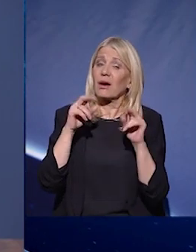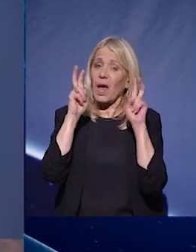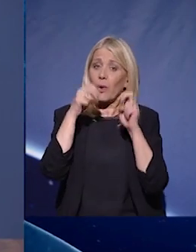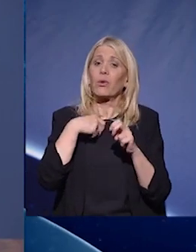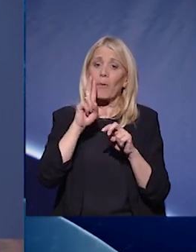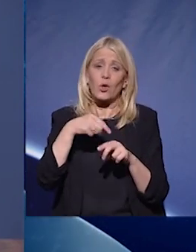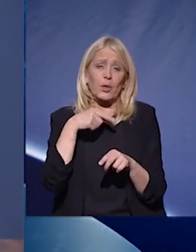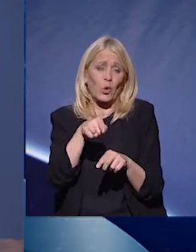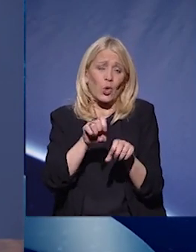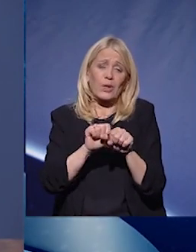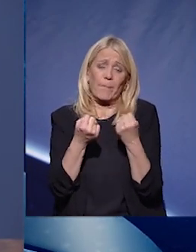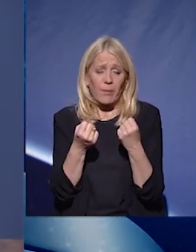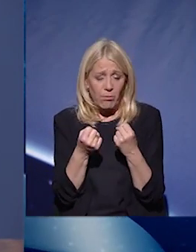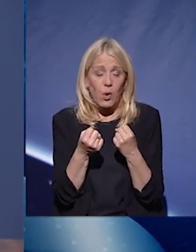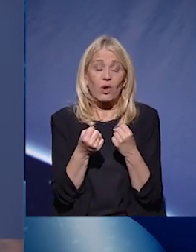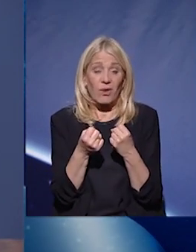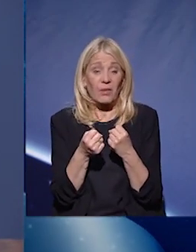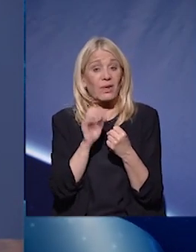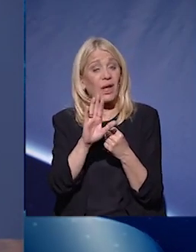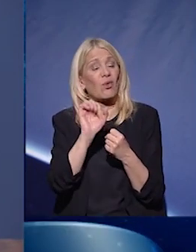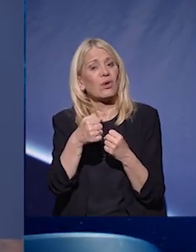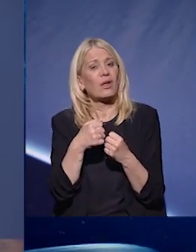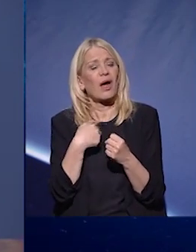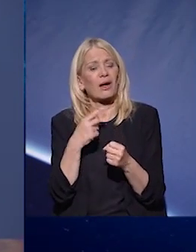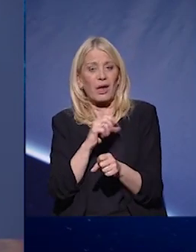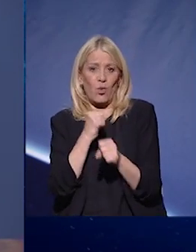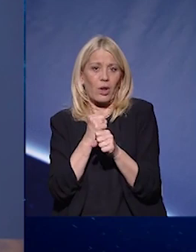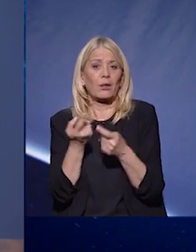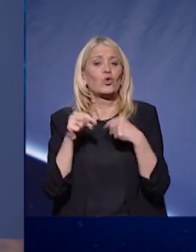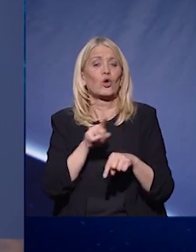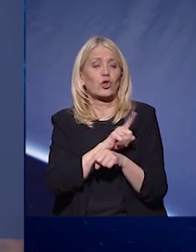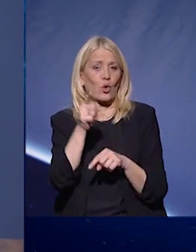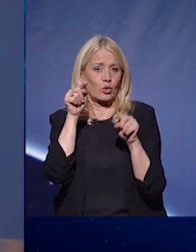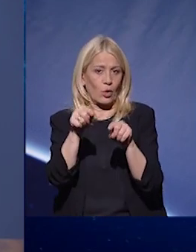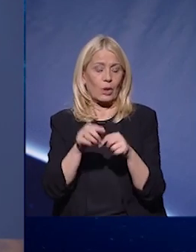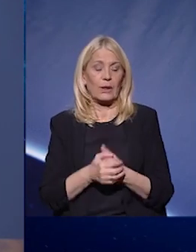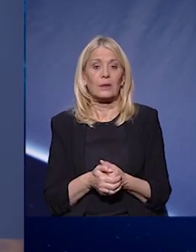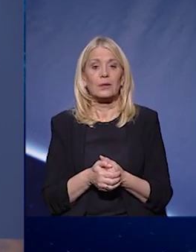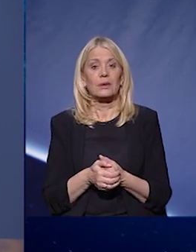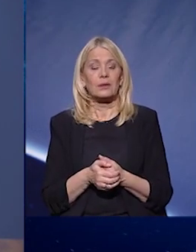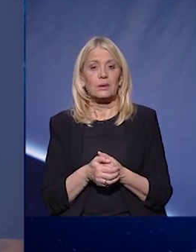da pokvarimo, tako da ne učinimo da dođe do toga.